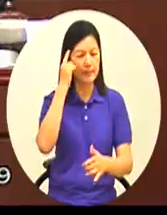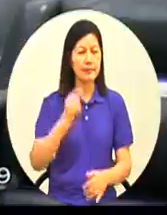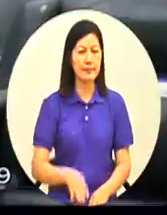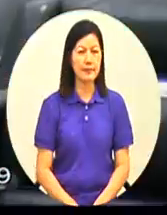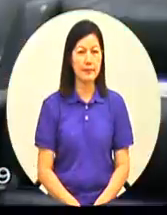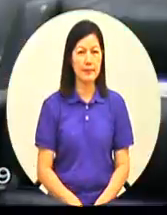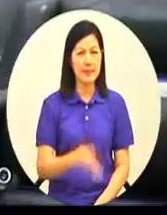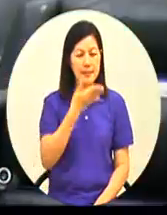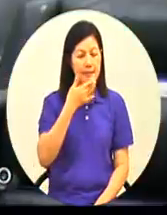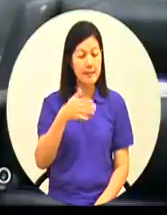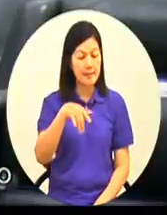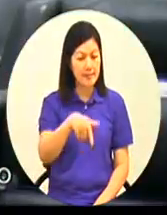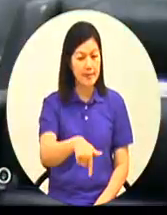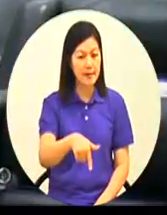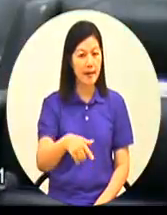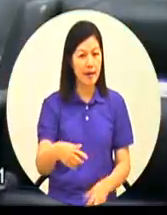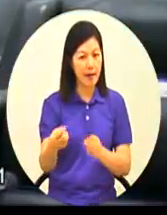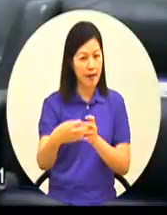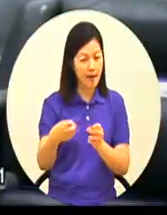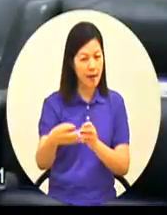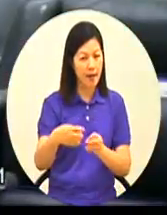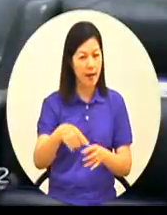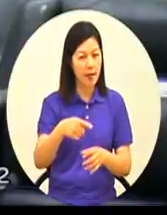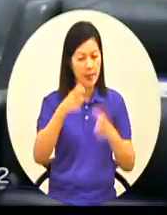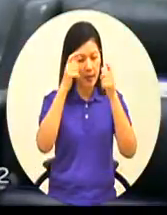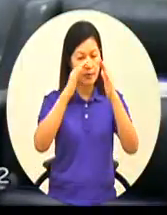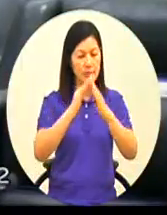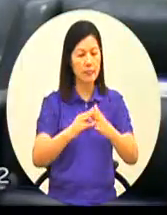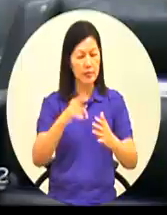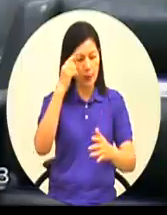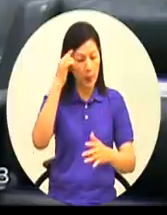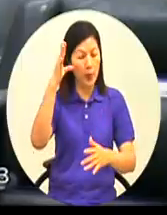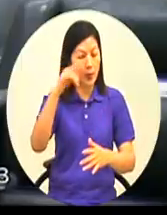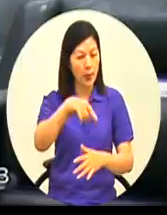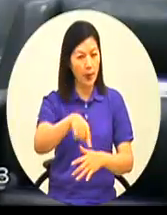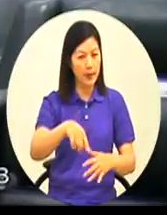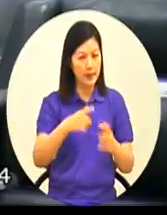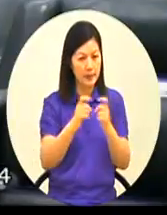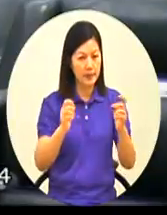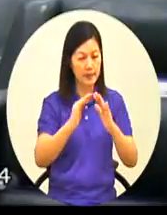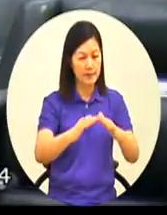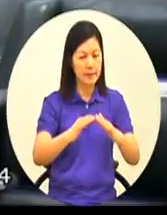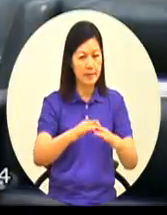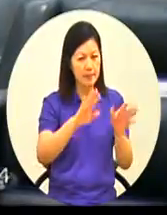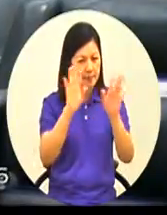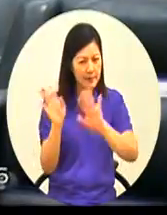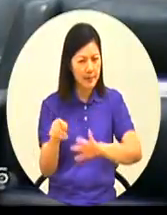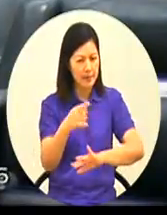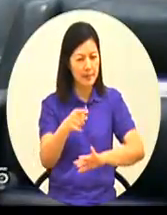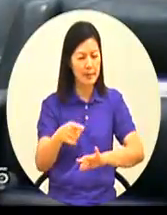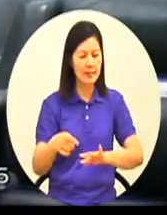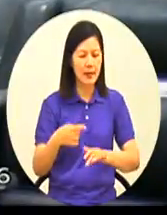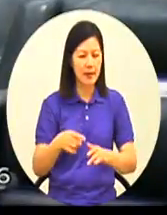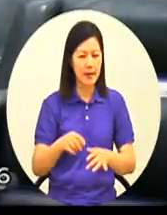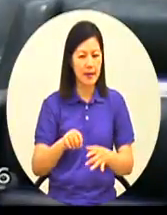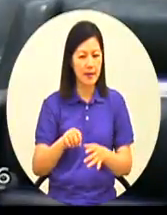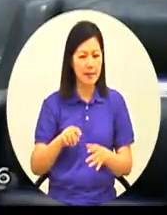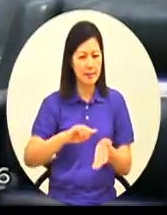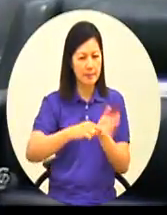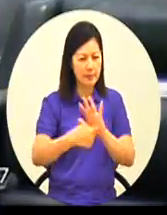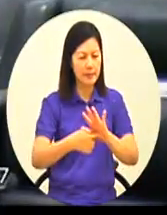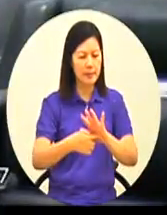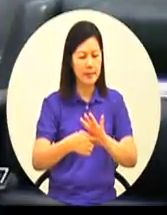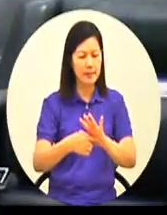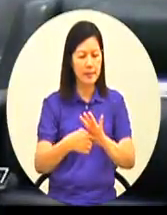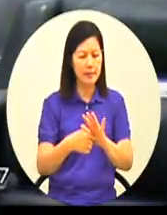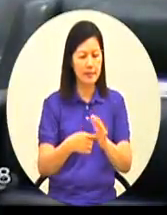私下来跟我说，到底我们要用什么样高雄市的创意跟城市的形象，跟如何去彰显性别平权在高